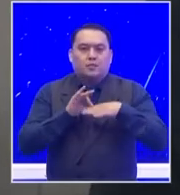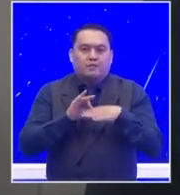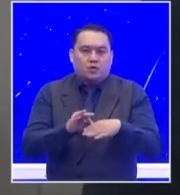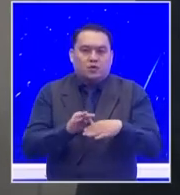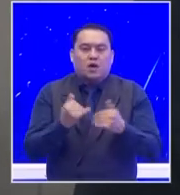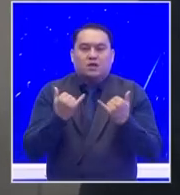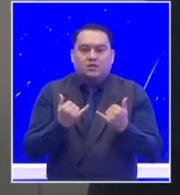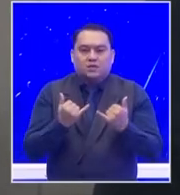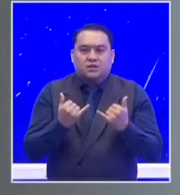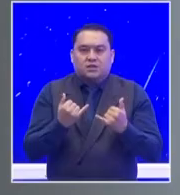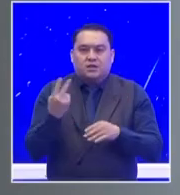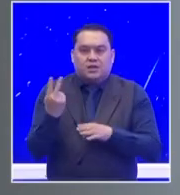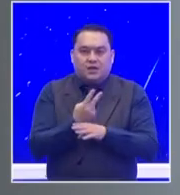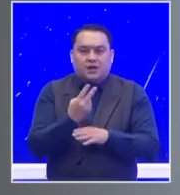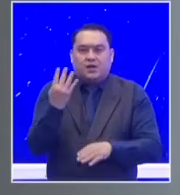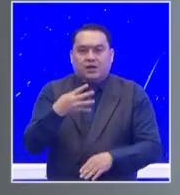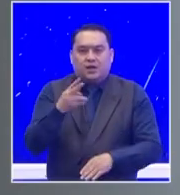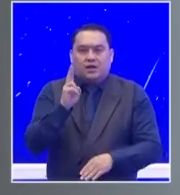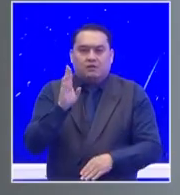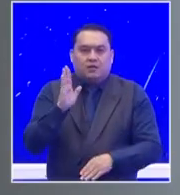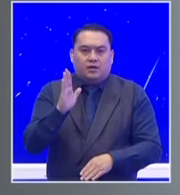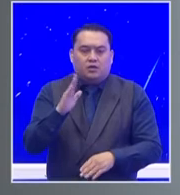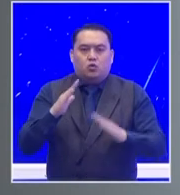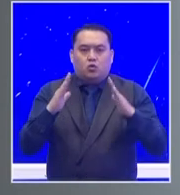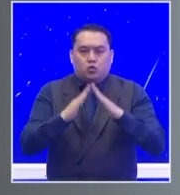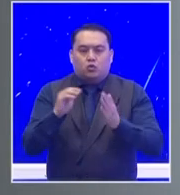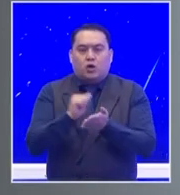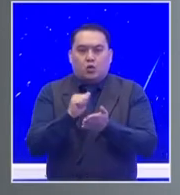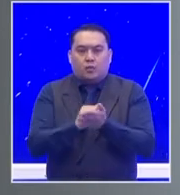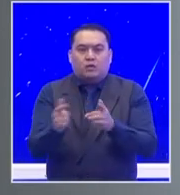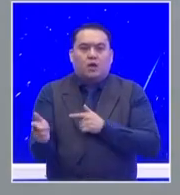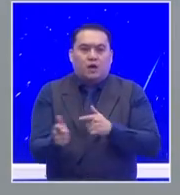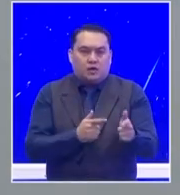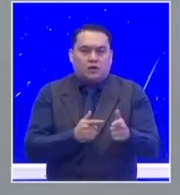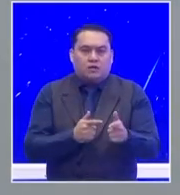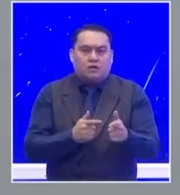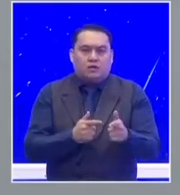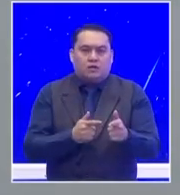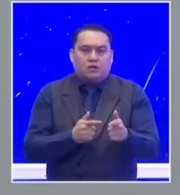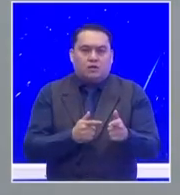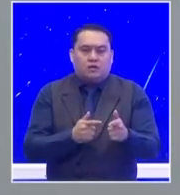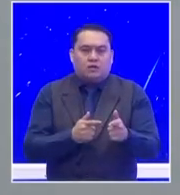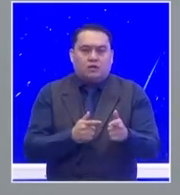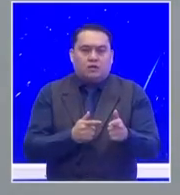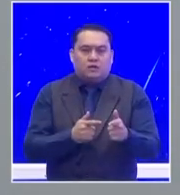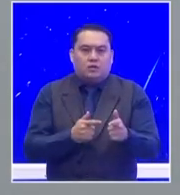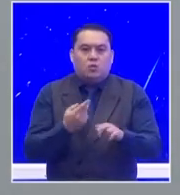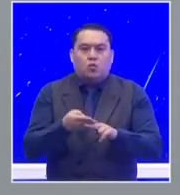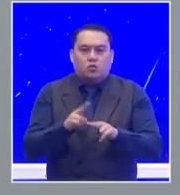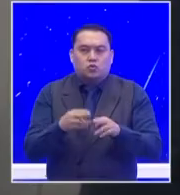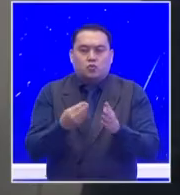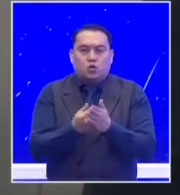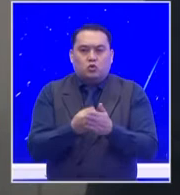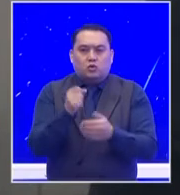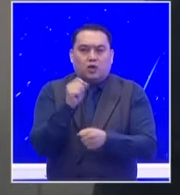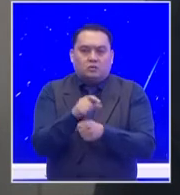біздің қолымызда 2-40 пәтерлі үйдің құжаттары дайын, жобалық құжаттары сараптамадан өткен. Осы бюджеттік